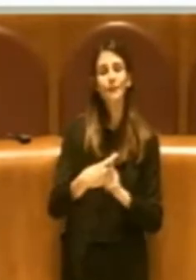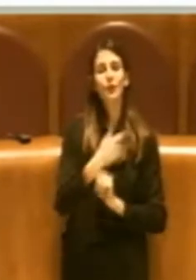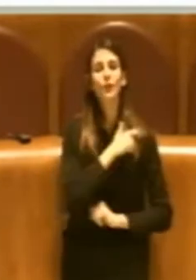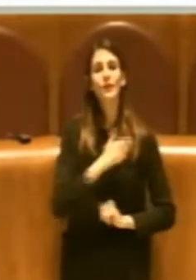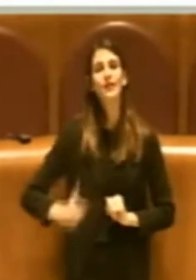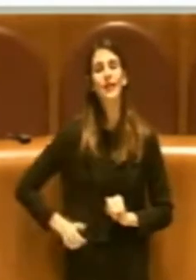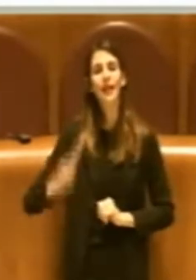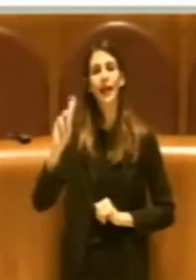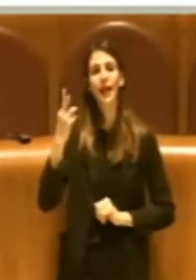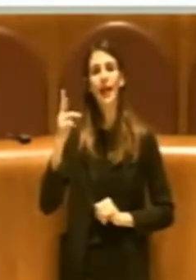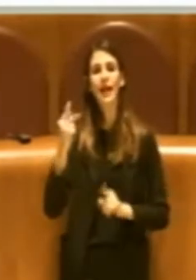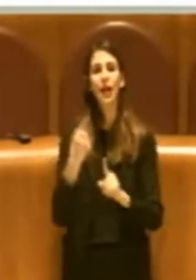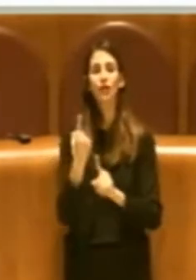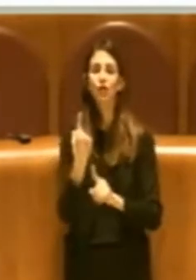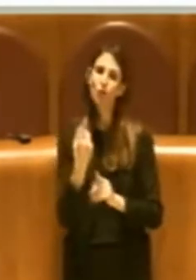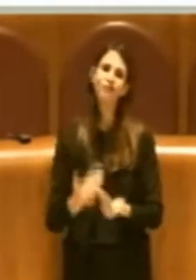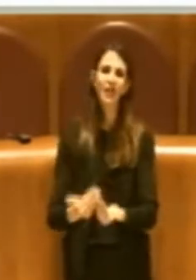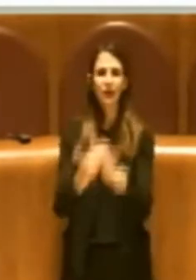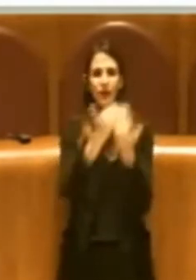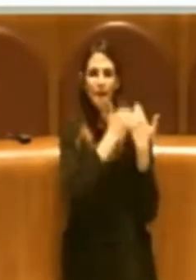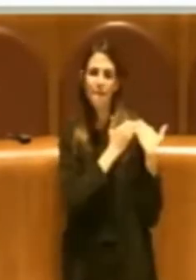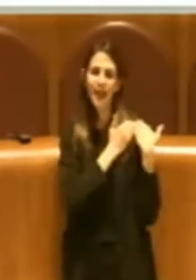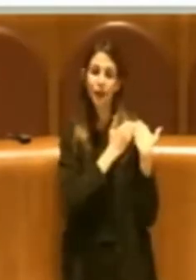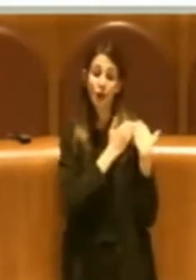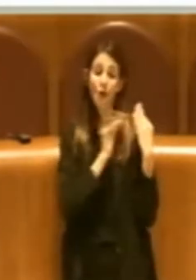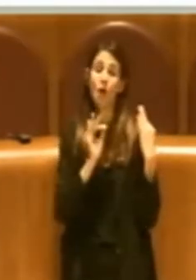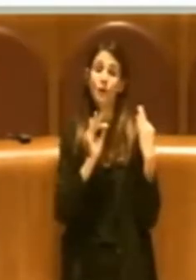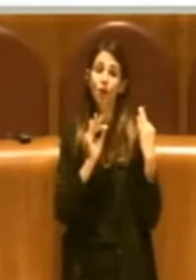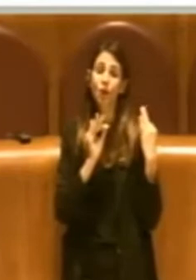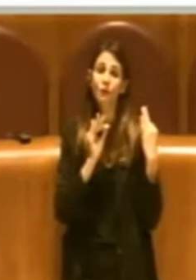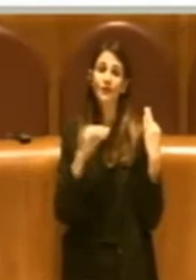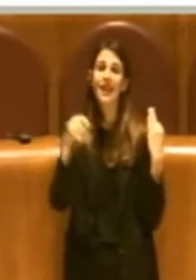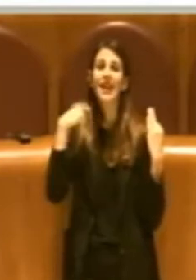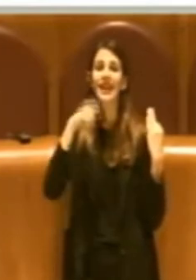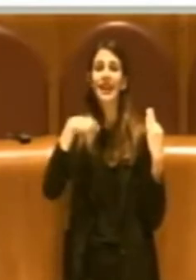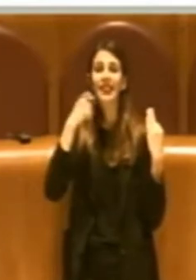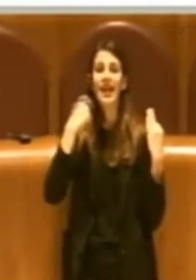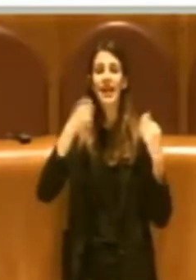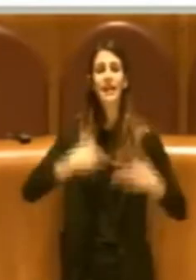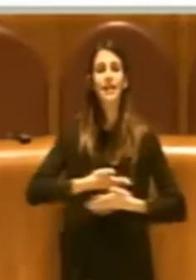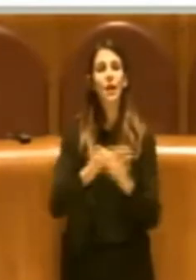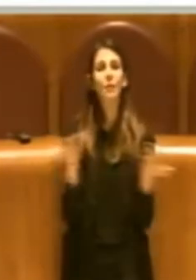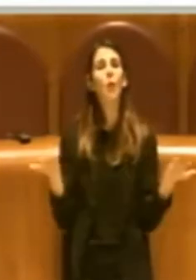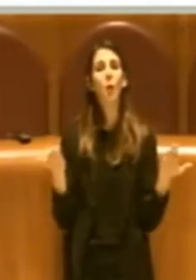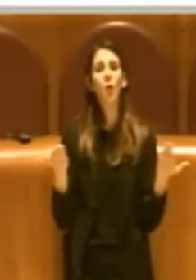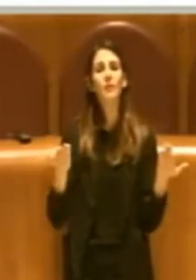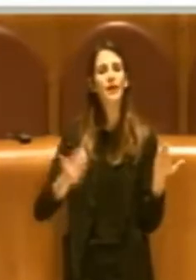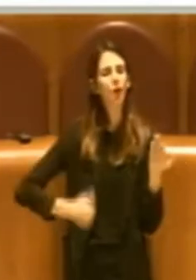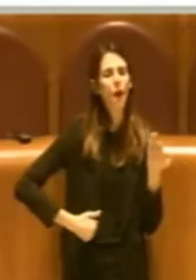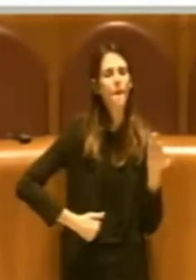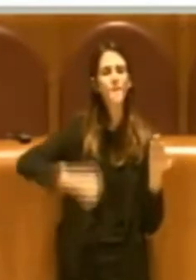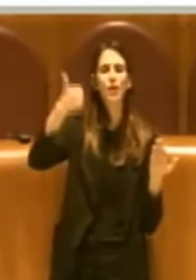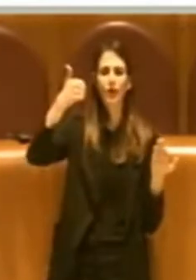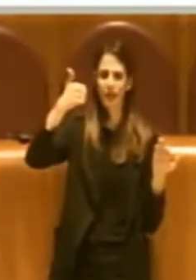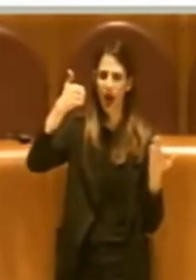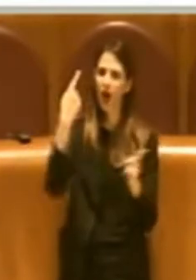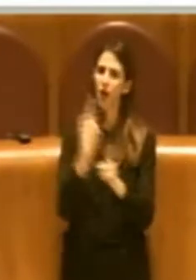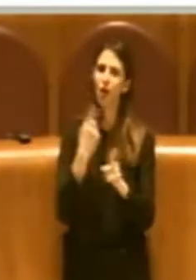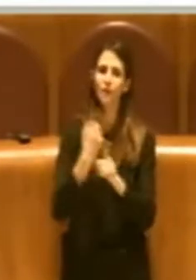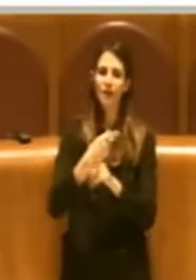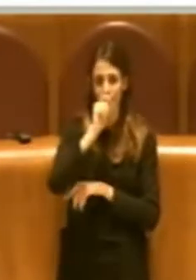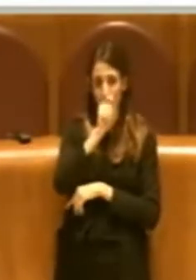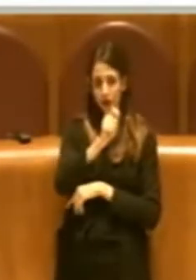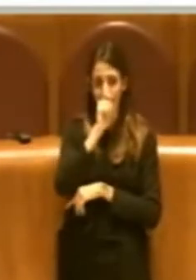nel dare priorità all'interesse pubblico, pur rispettando gli interessi legittimi delle singole attività, a formulare una